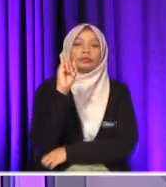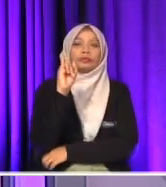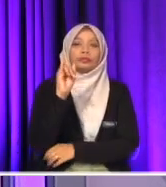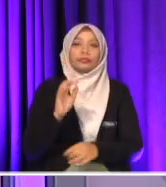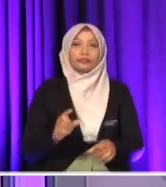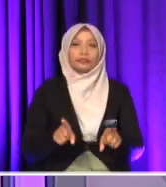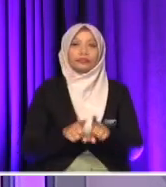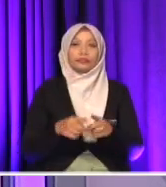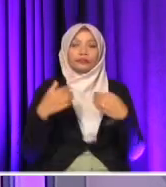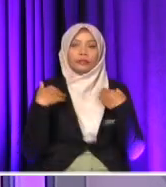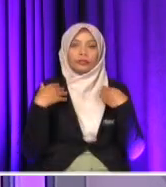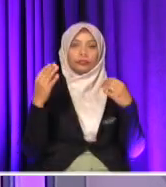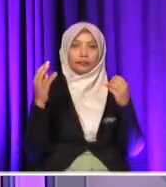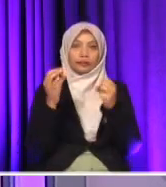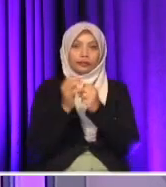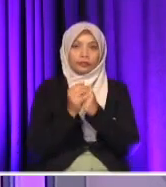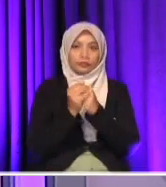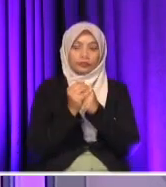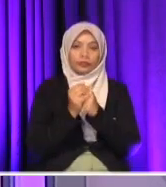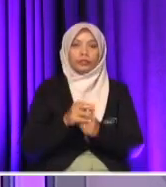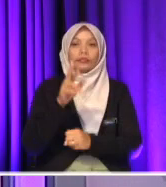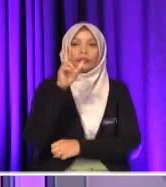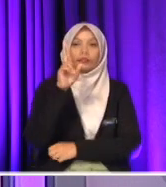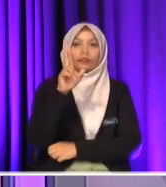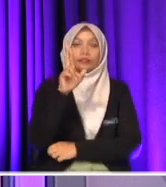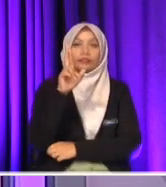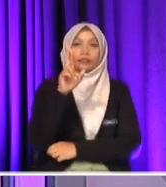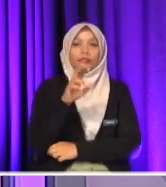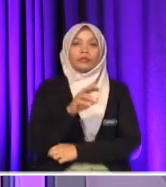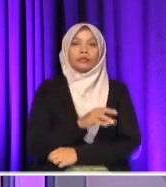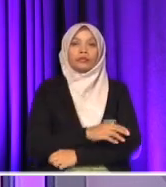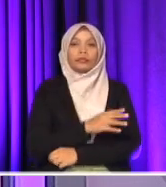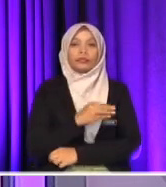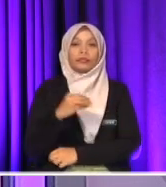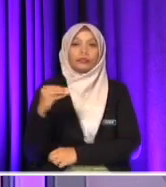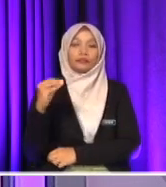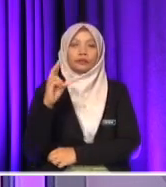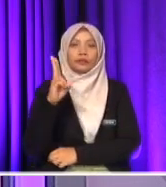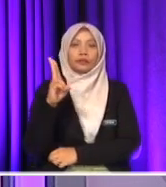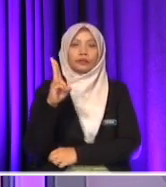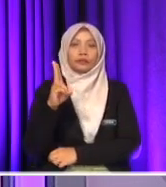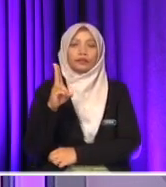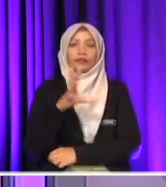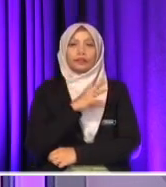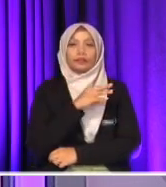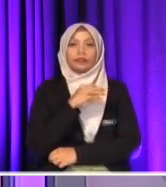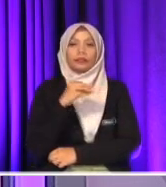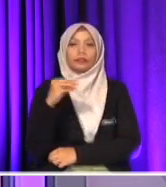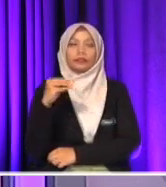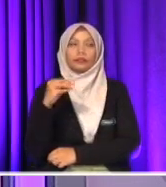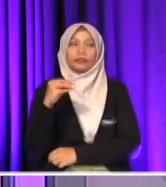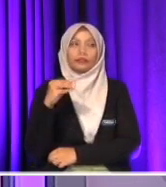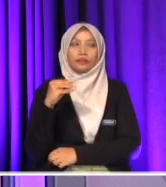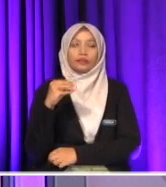gabungan R perintang dengan pearuh dan perintang dengan pemuat. Satu lagi kita